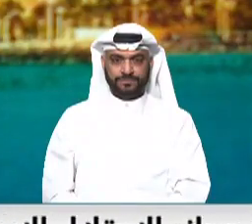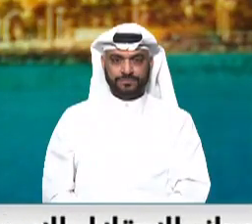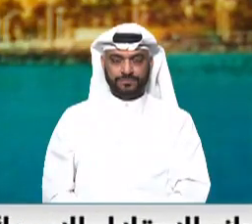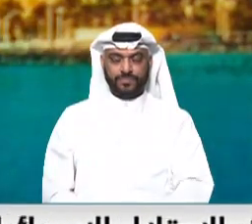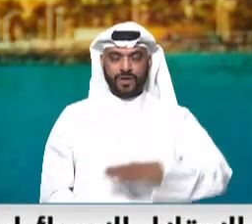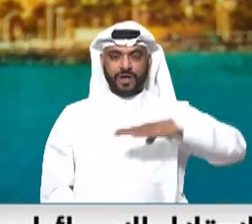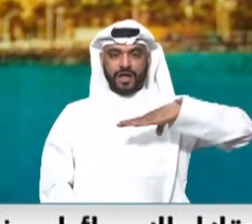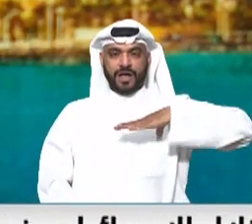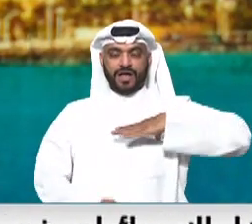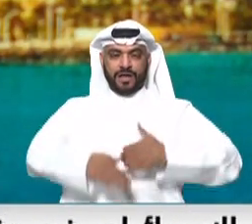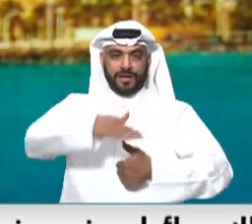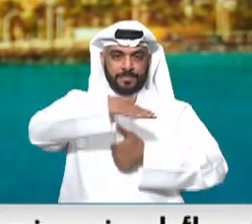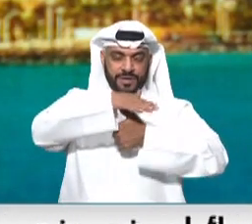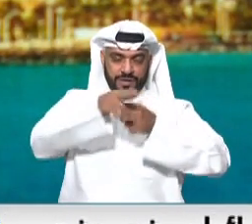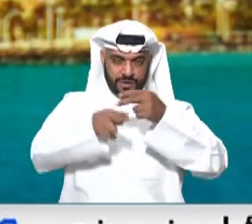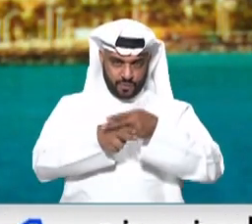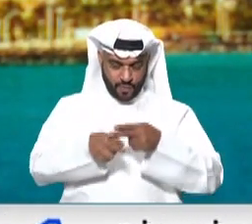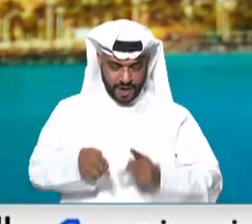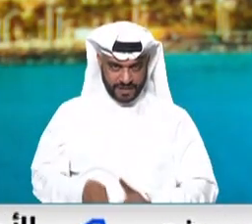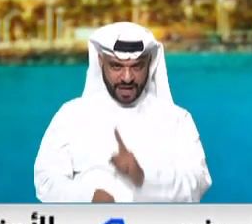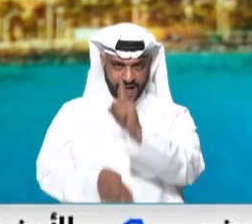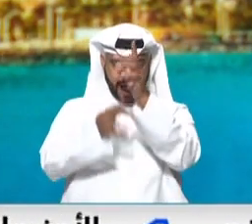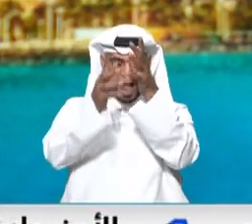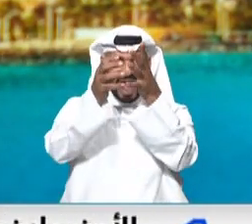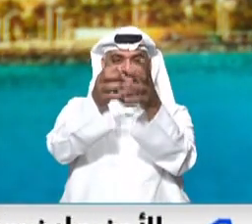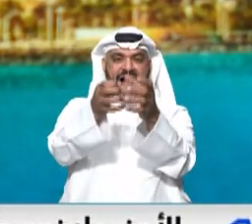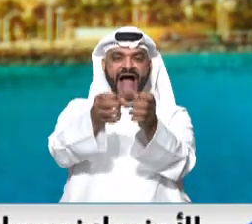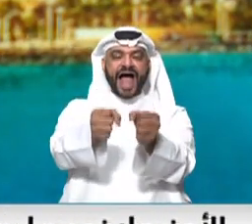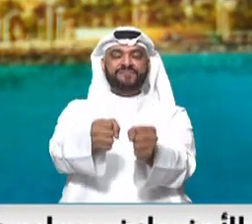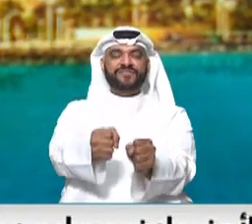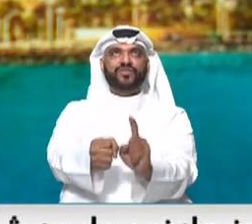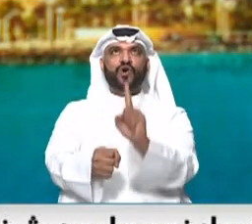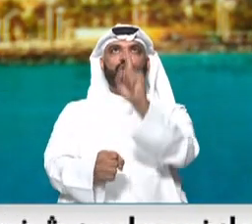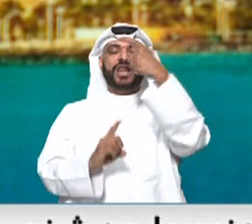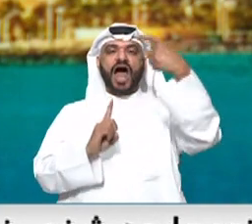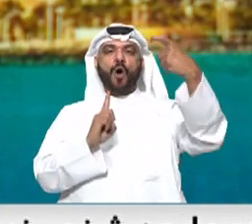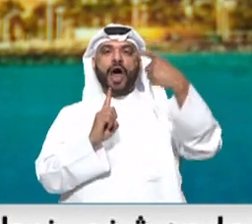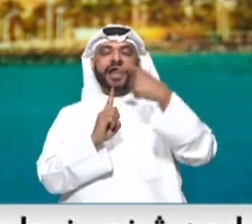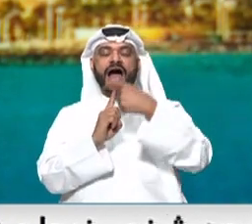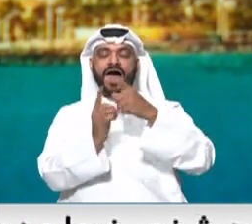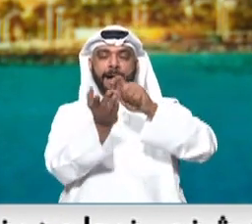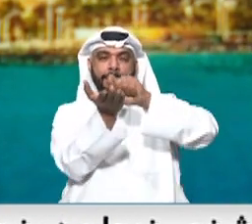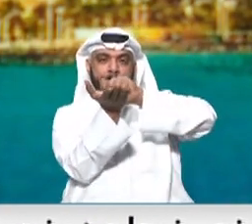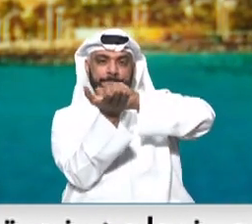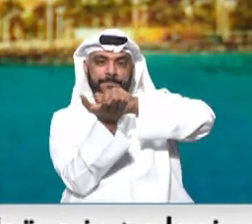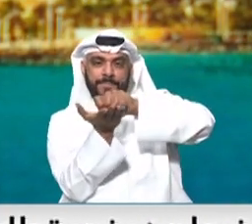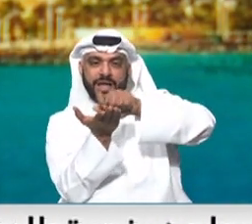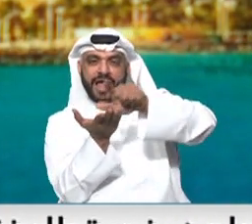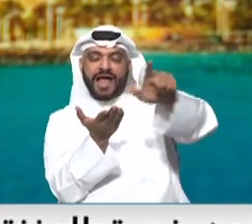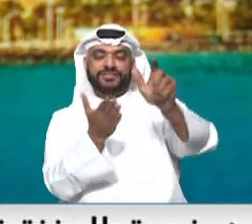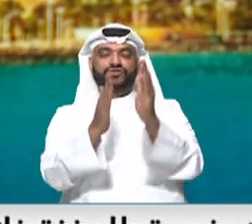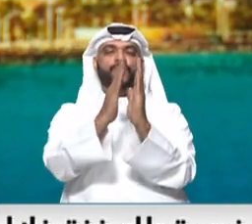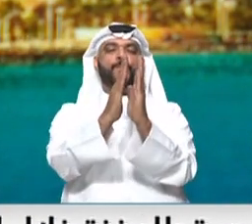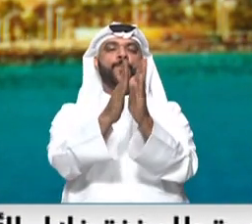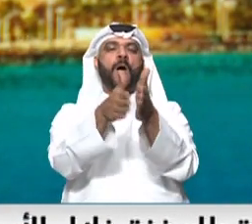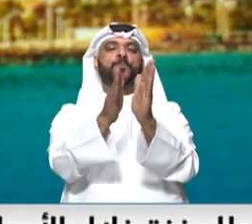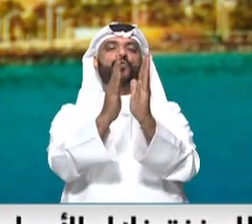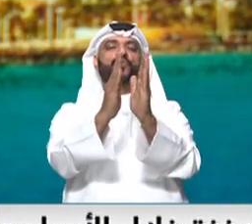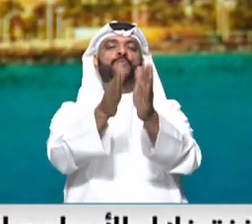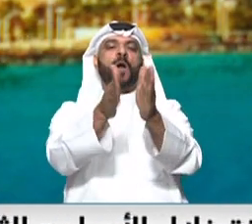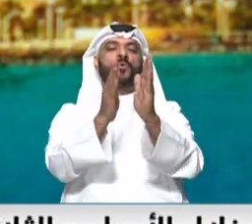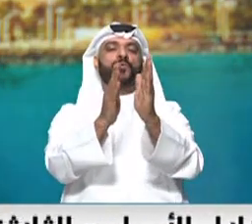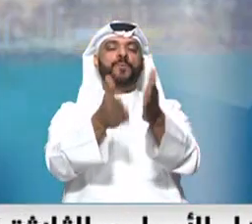بعث حضرة صاحب السمو أمير البلاد الشيخ مشعل الأحمد الجابر الصباح حفظه الله ورعاه ببرقية تهنئة إلى